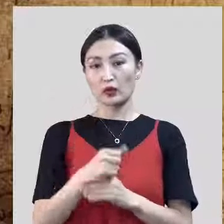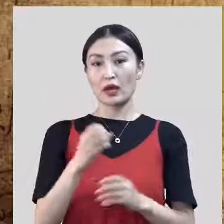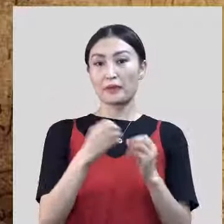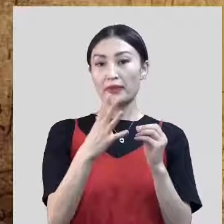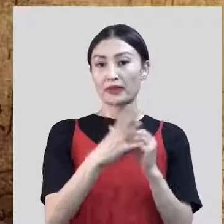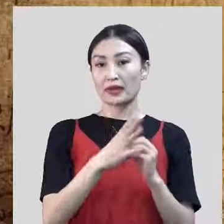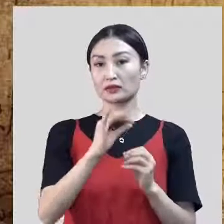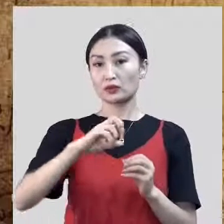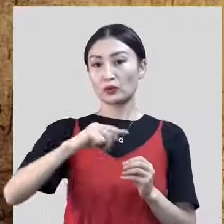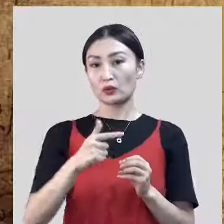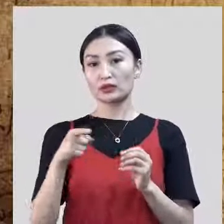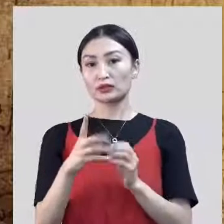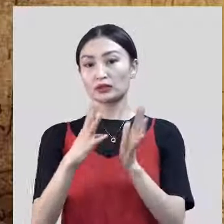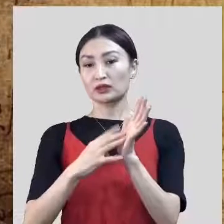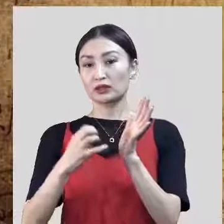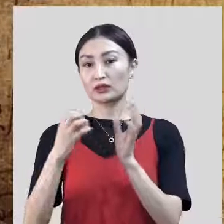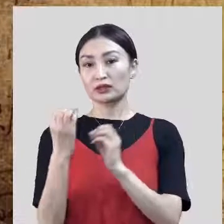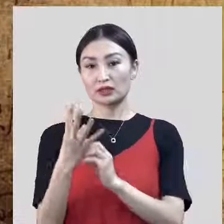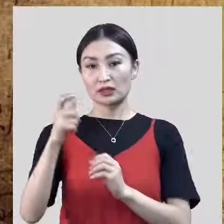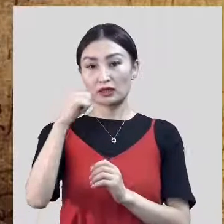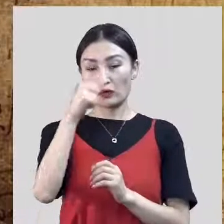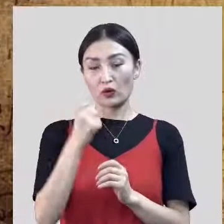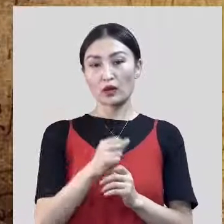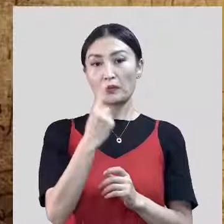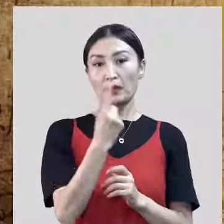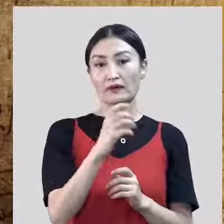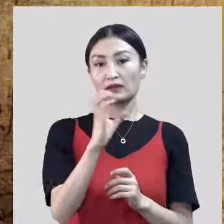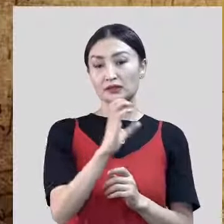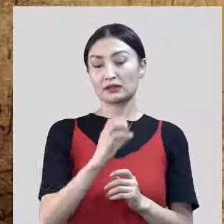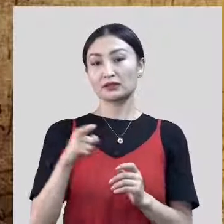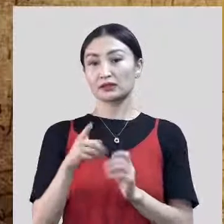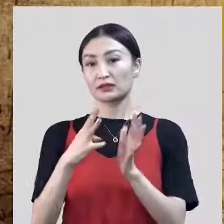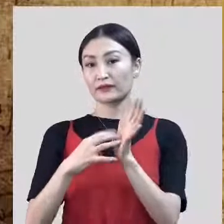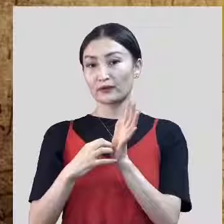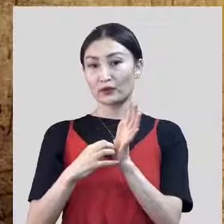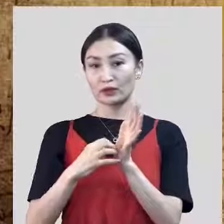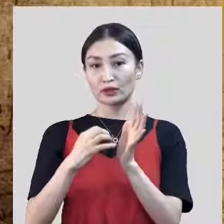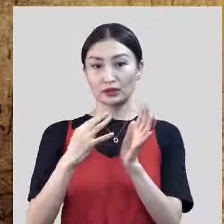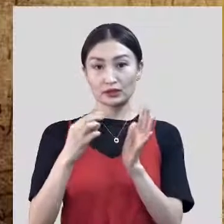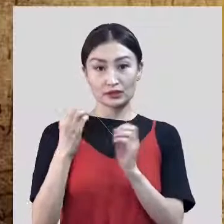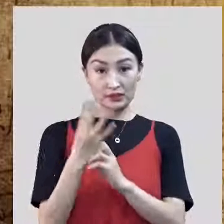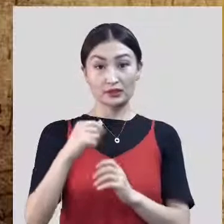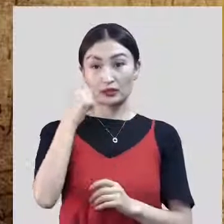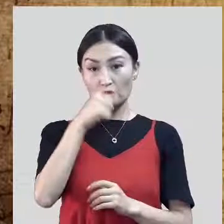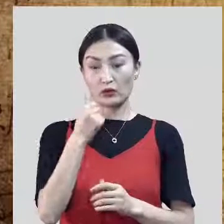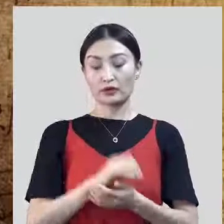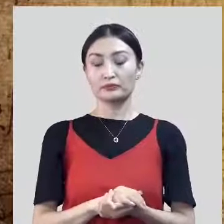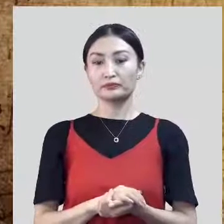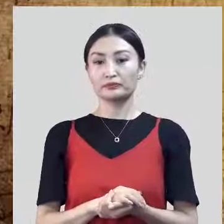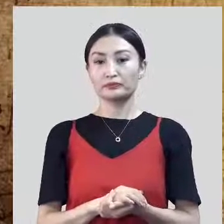15 июля 1914 года 1 сентября 1914